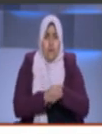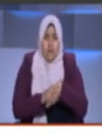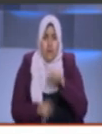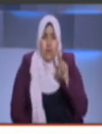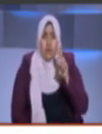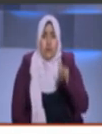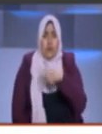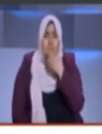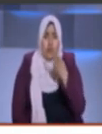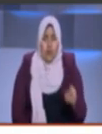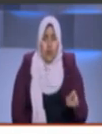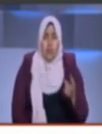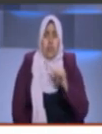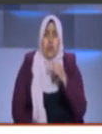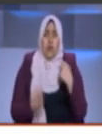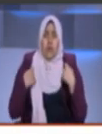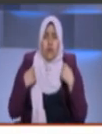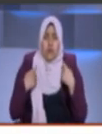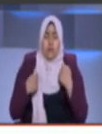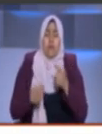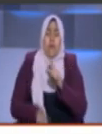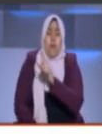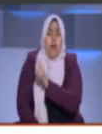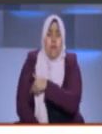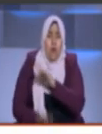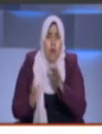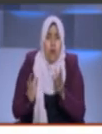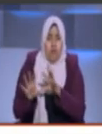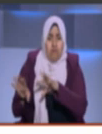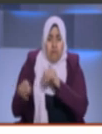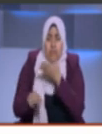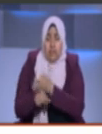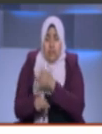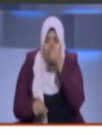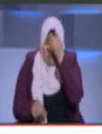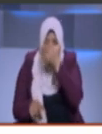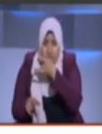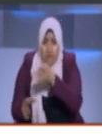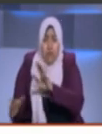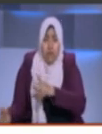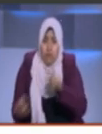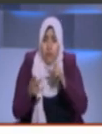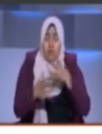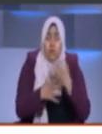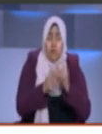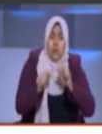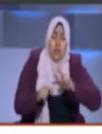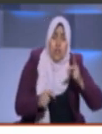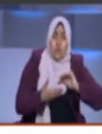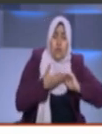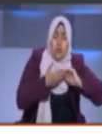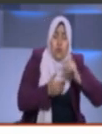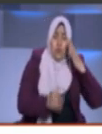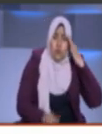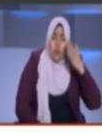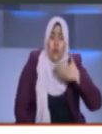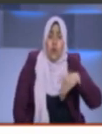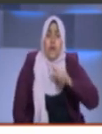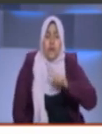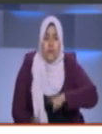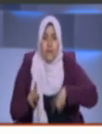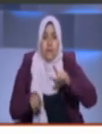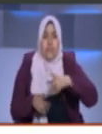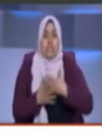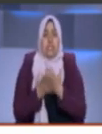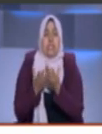ساهمت وساعدت فرنسا والمناطق التي عملت نوع من انواع المساعده في هذا الامر. اعتقد ان هناك